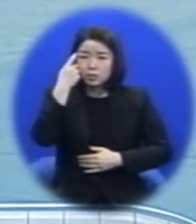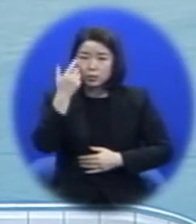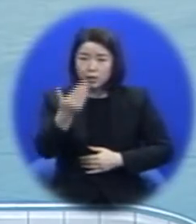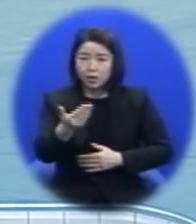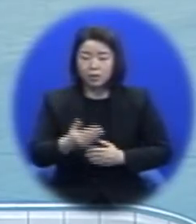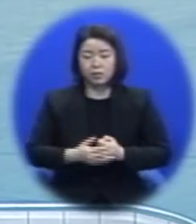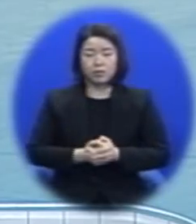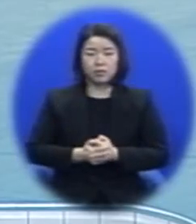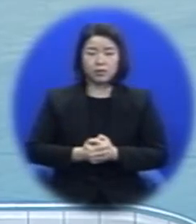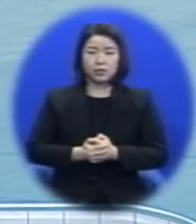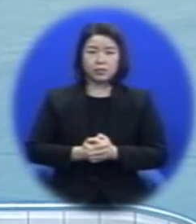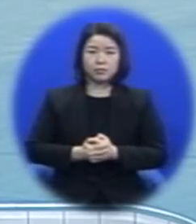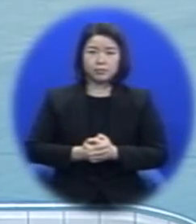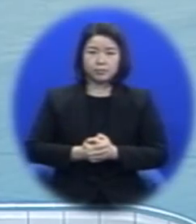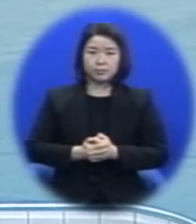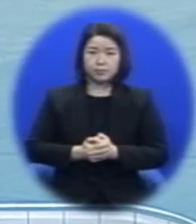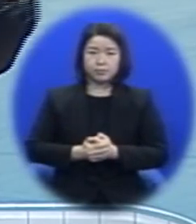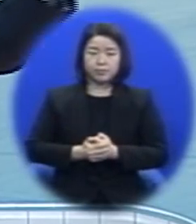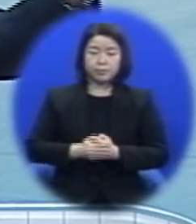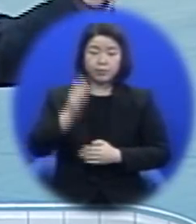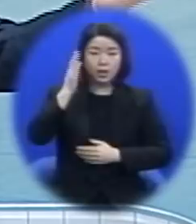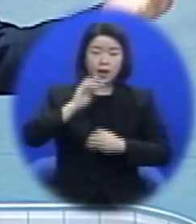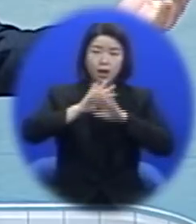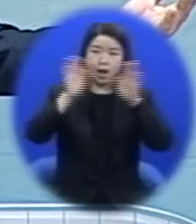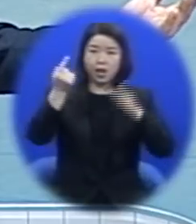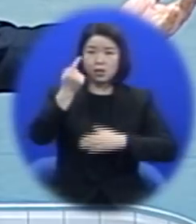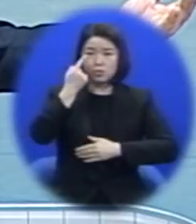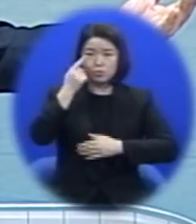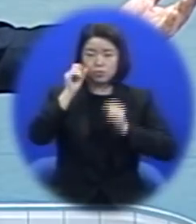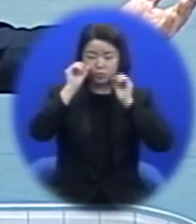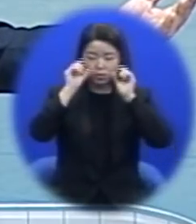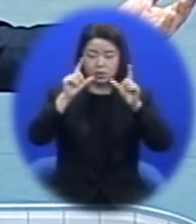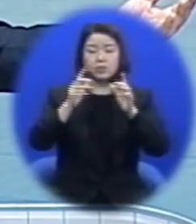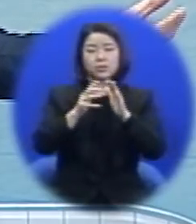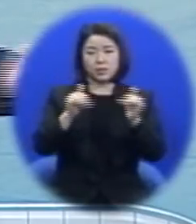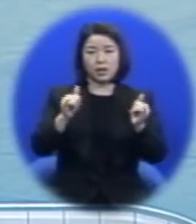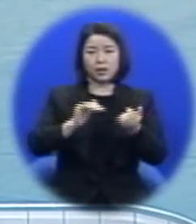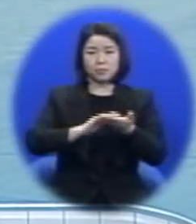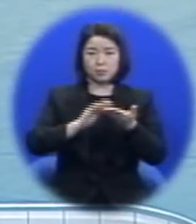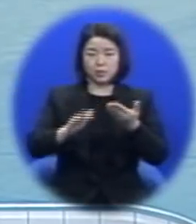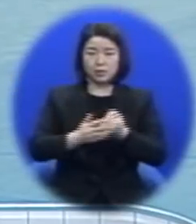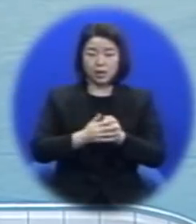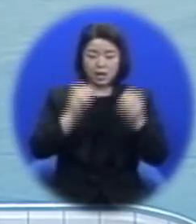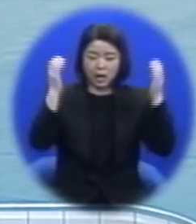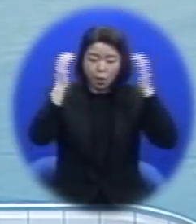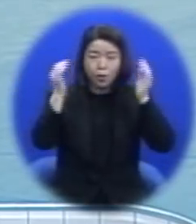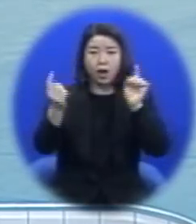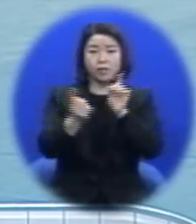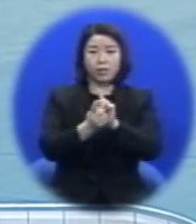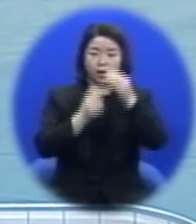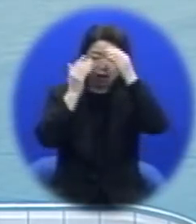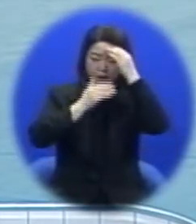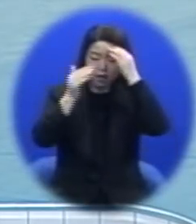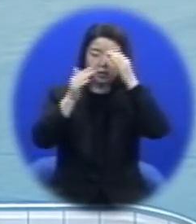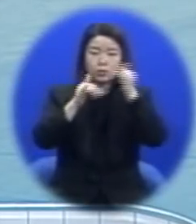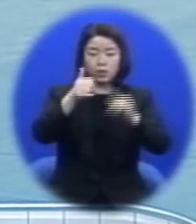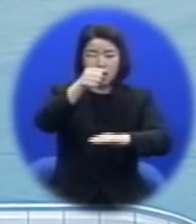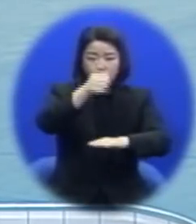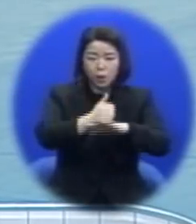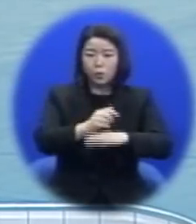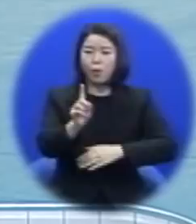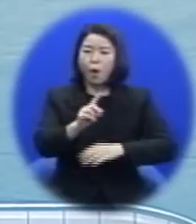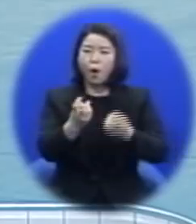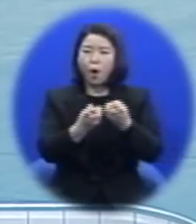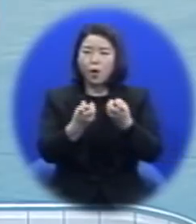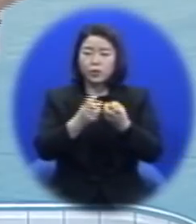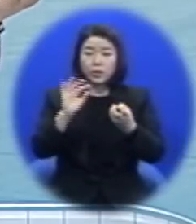가지고 있는 거죠. 하늘을 보는 눈이 열린 사람, 고난당하는 성도들이 결국은 어떻게 되는지에